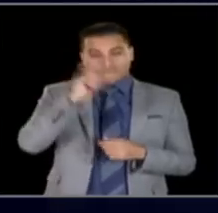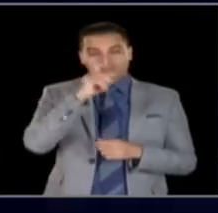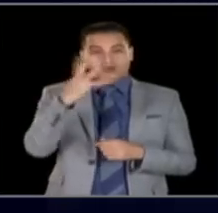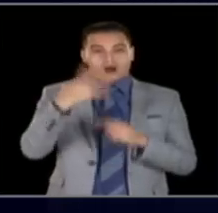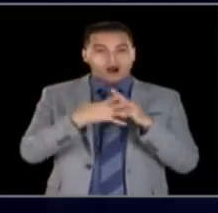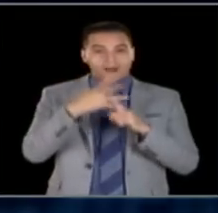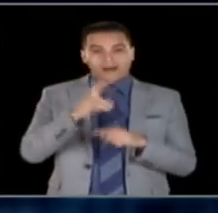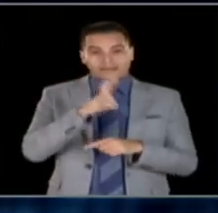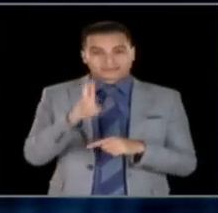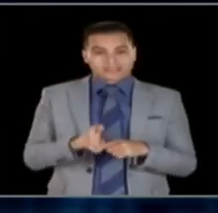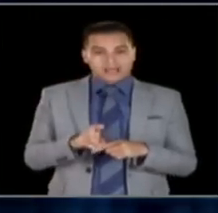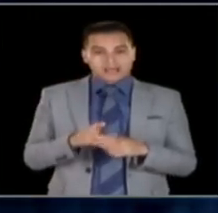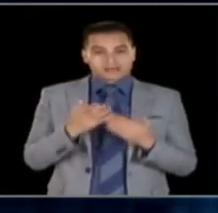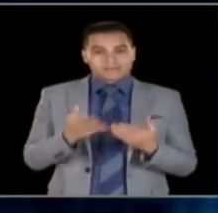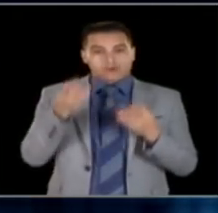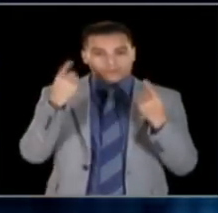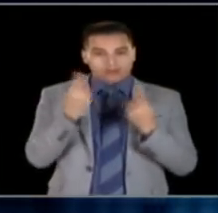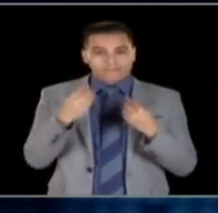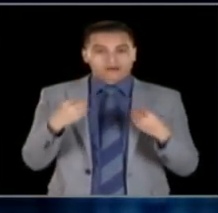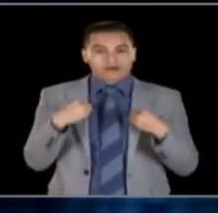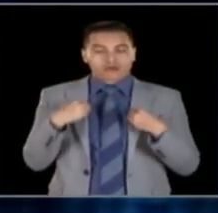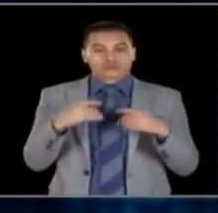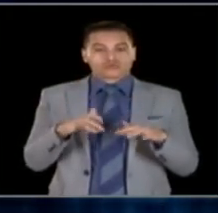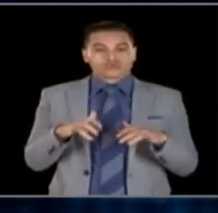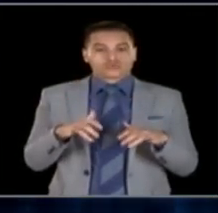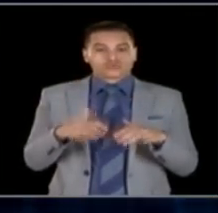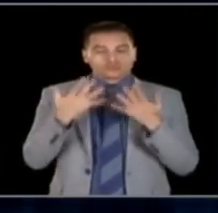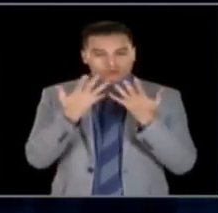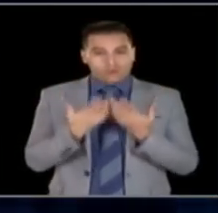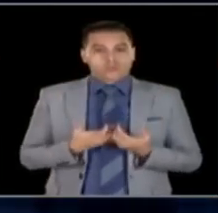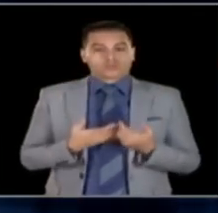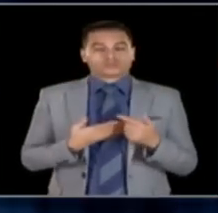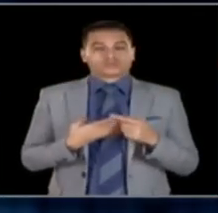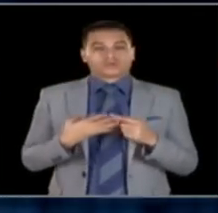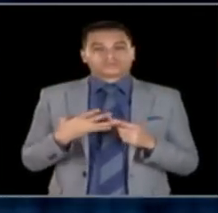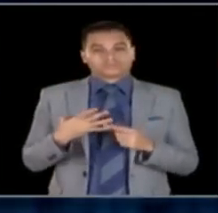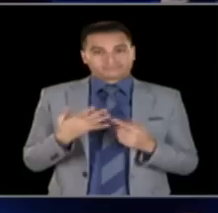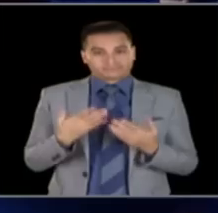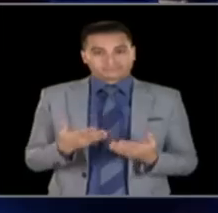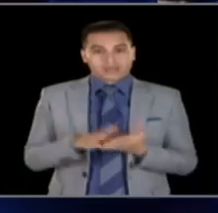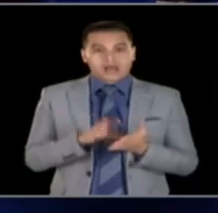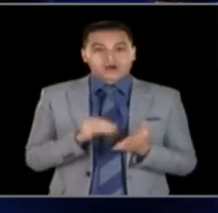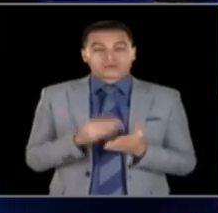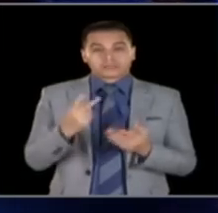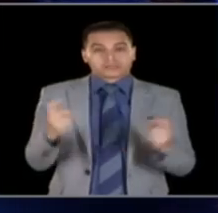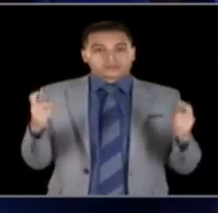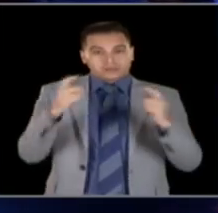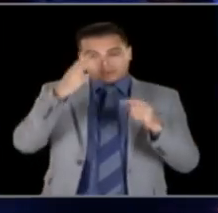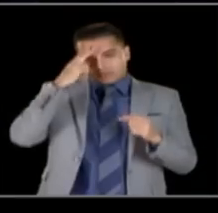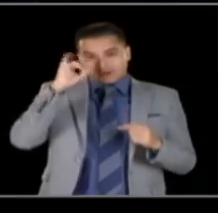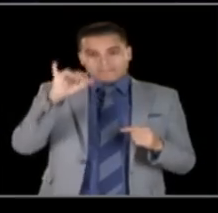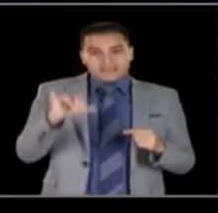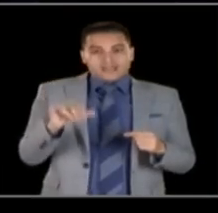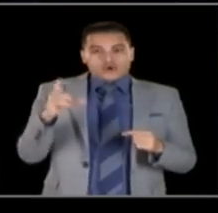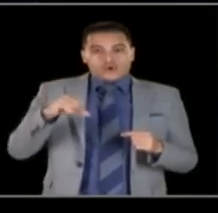فقره المعرفه اربع اسئله: معلومات عامه، رياضه، تكنولوجيا، وقدرات ذهنيه. اول اثنين